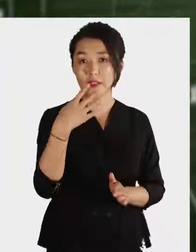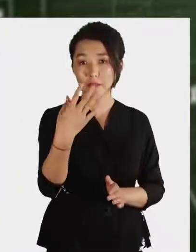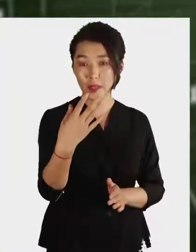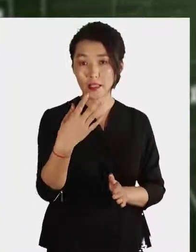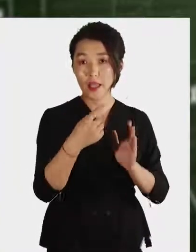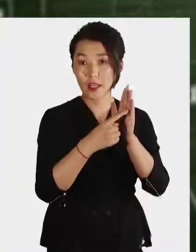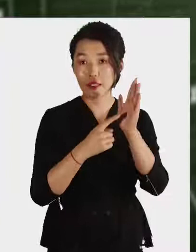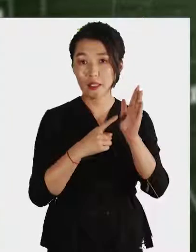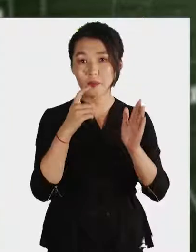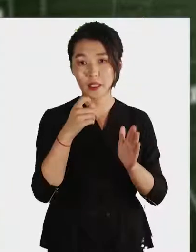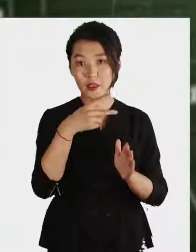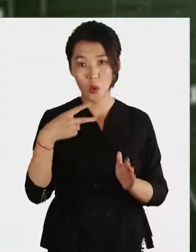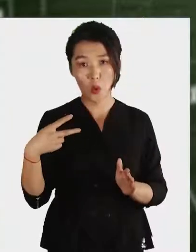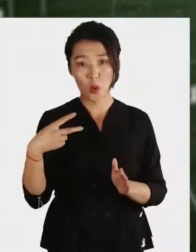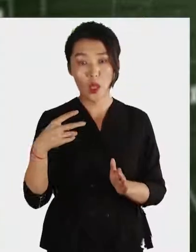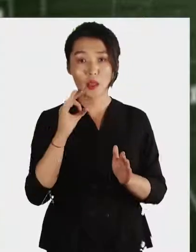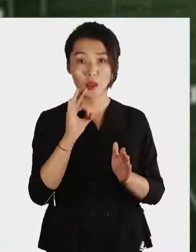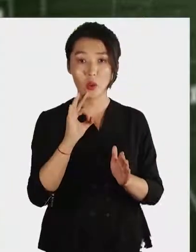7,25 делим на 100 будет